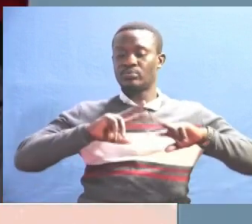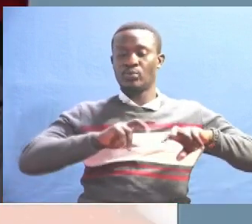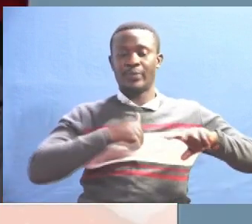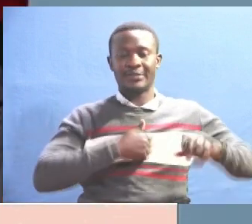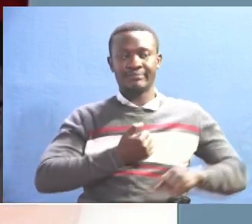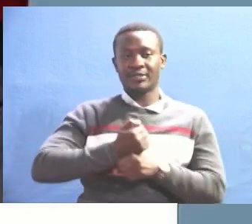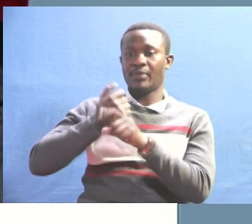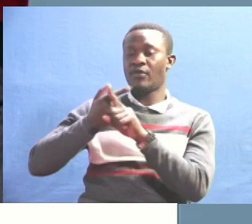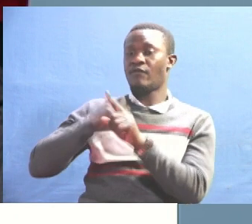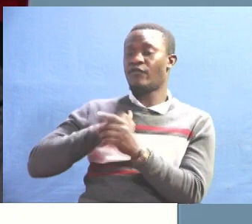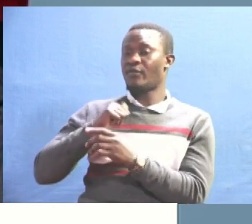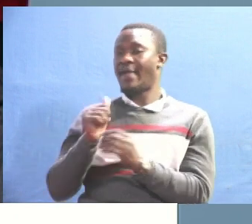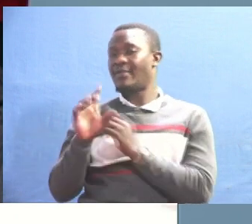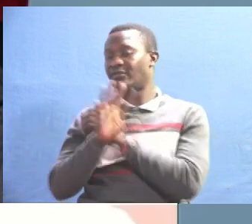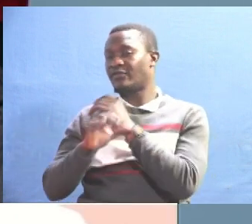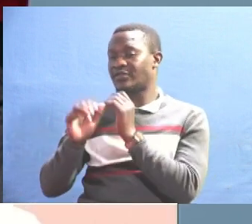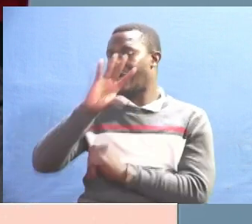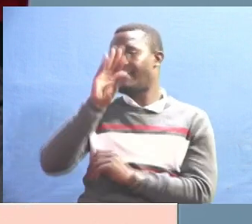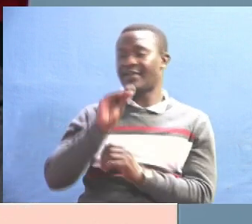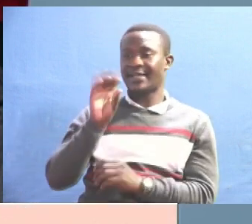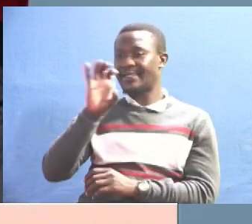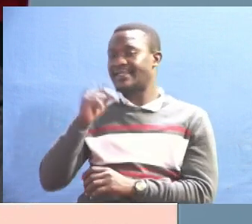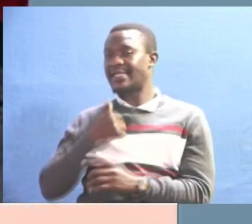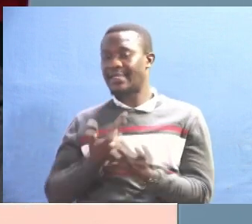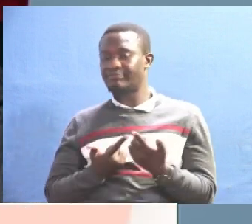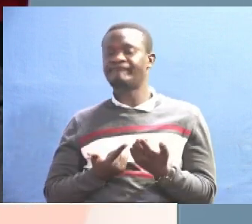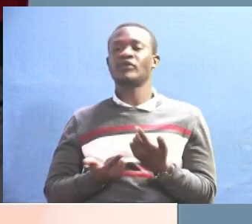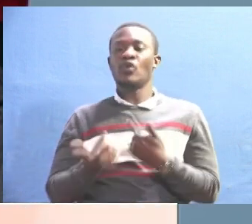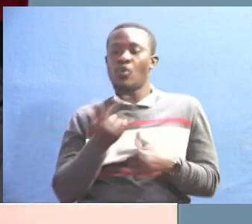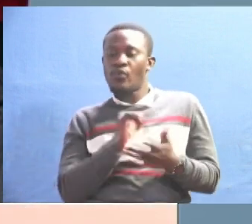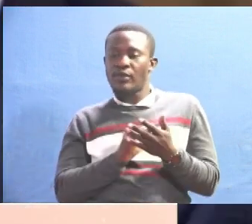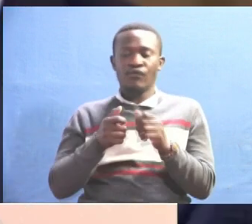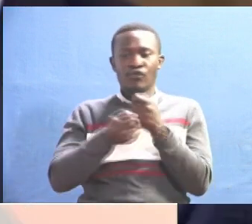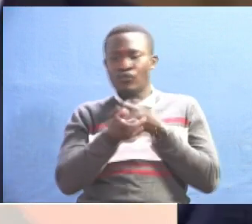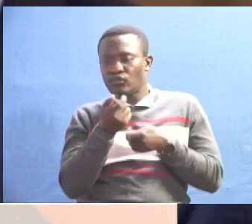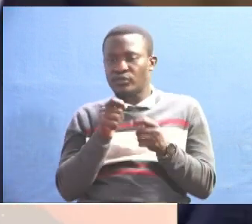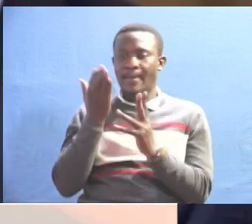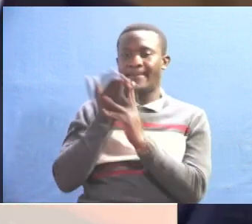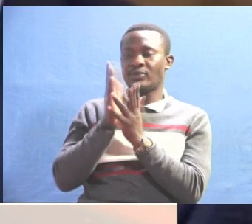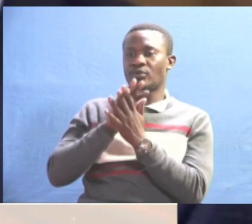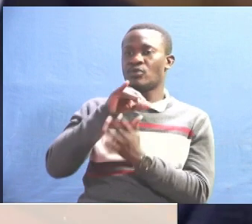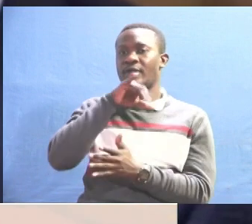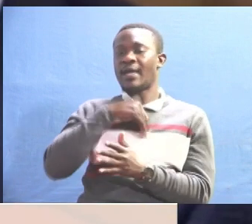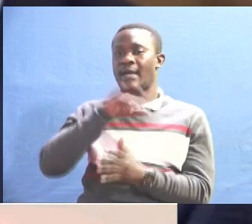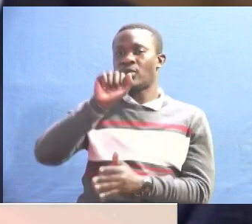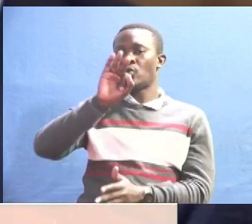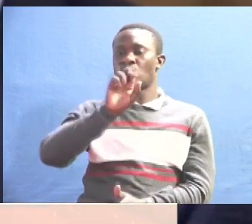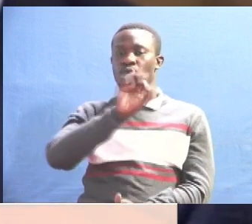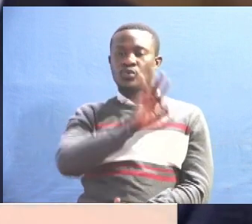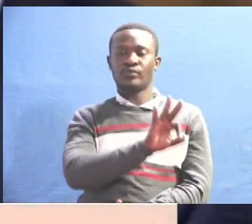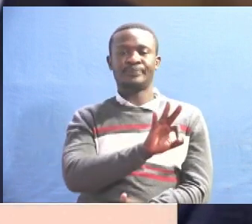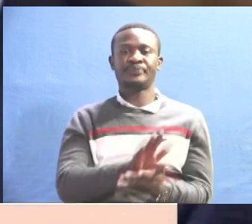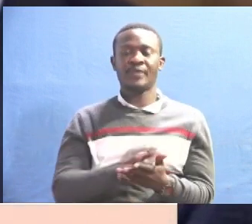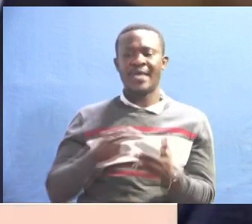uungwaji mkono kutoka mataifa ya Afrika Mashariki na kuchangia mvutano wa ubabe kati ya Odinga na Yusuf.